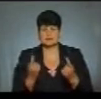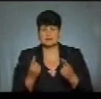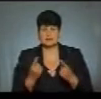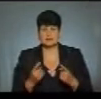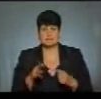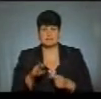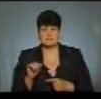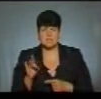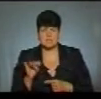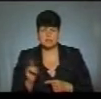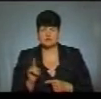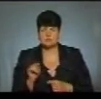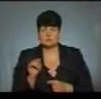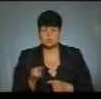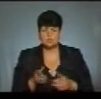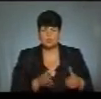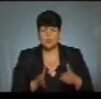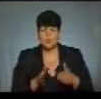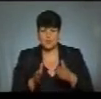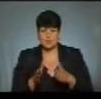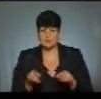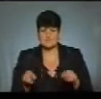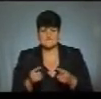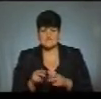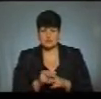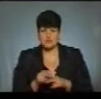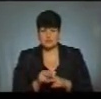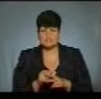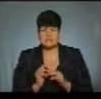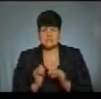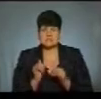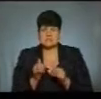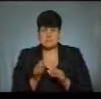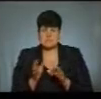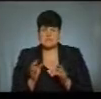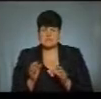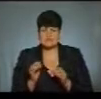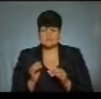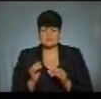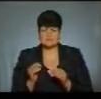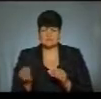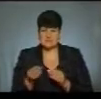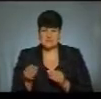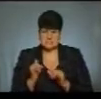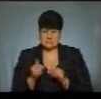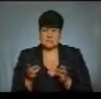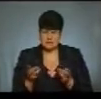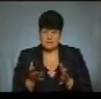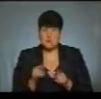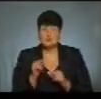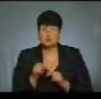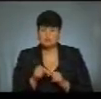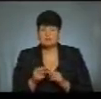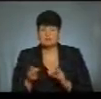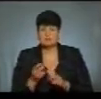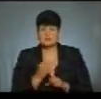щоб ще такі, щоб дорогу не відновлювати, знов насипати, але щоб тут зробити якісь